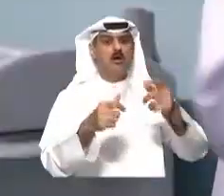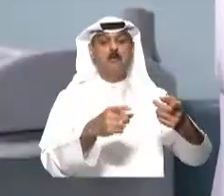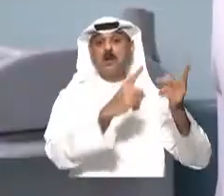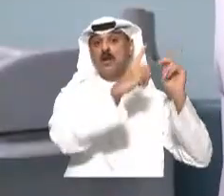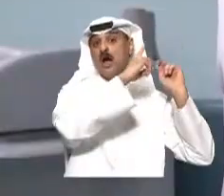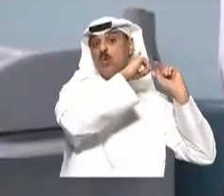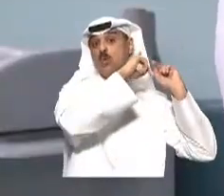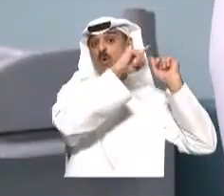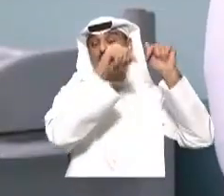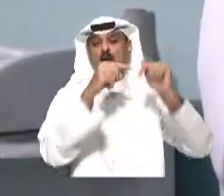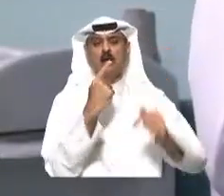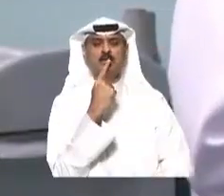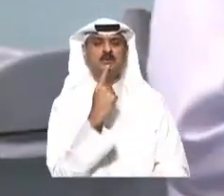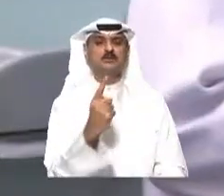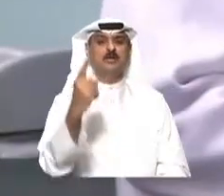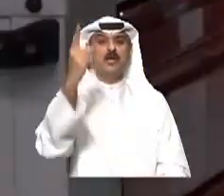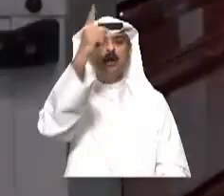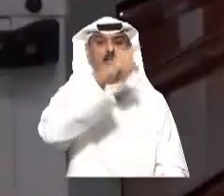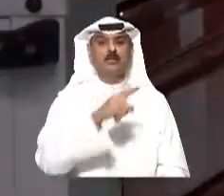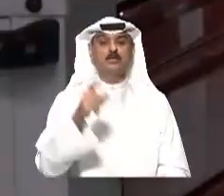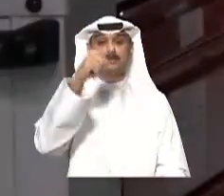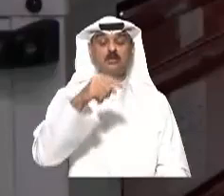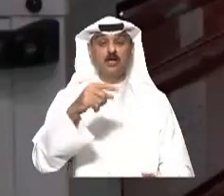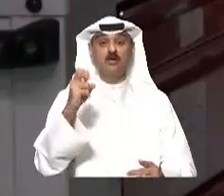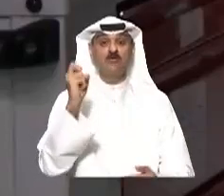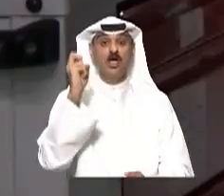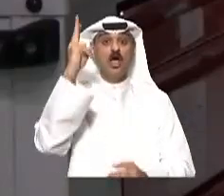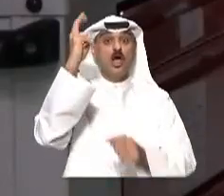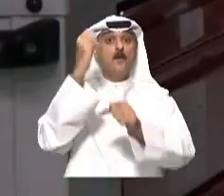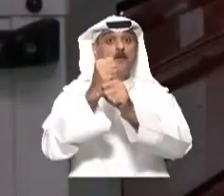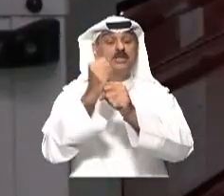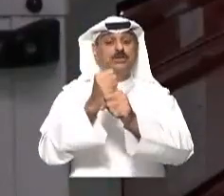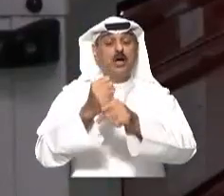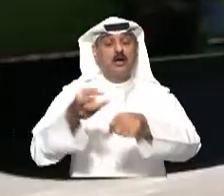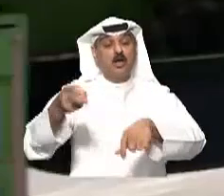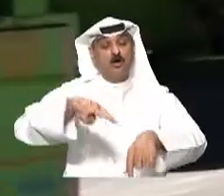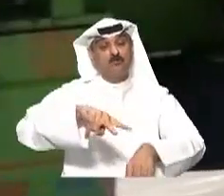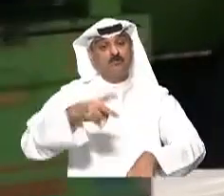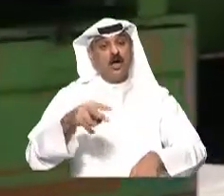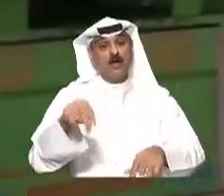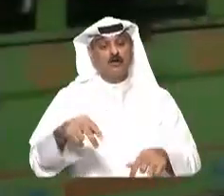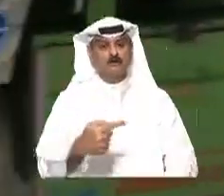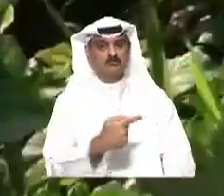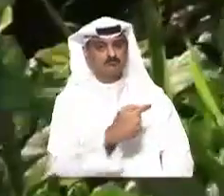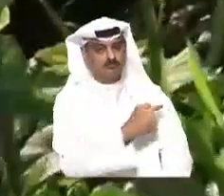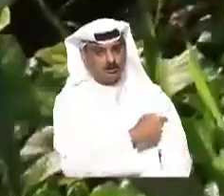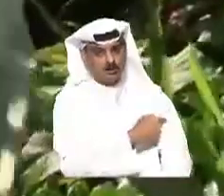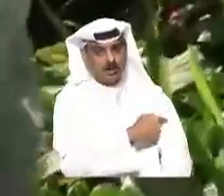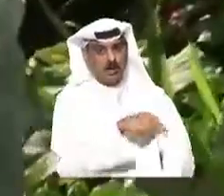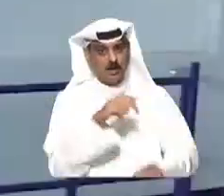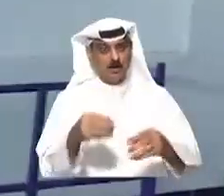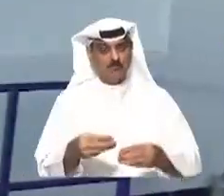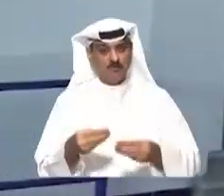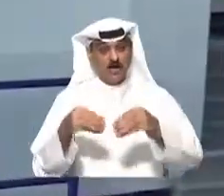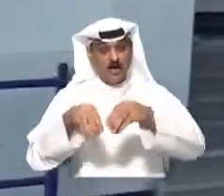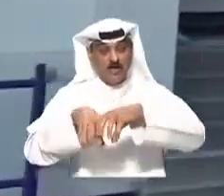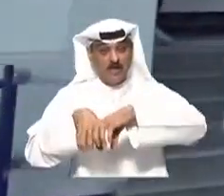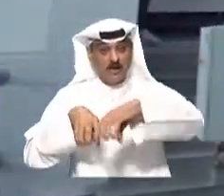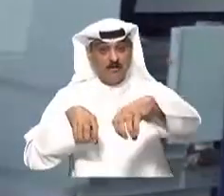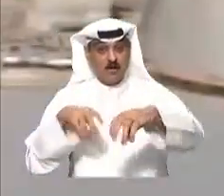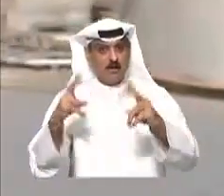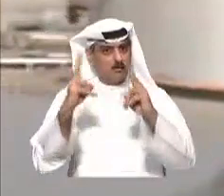مضت، تمثلت في عدة مشاريع في قطاعات مختلفة كالصحة والنقل والزراعة